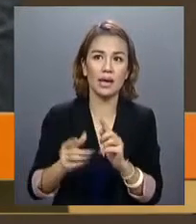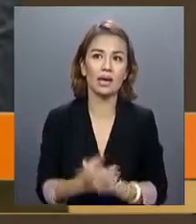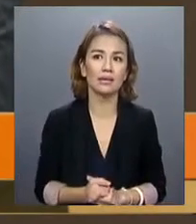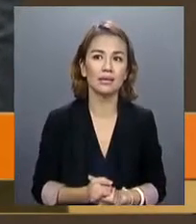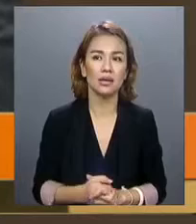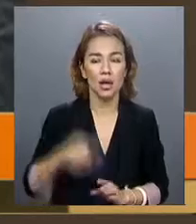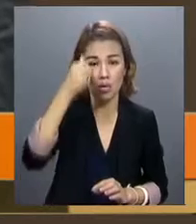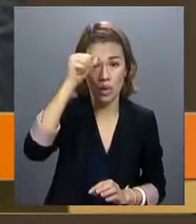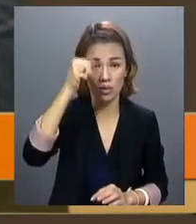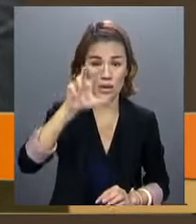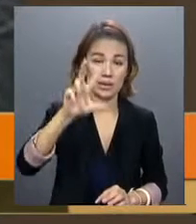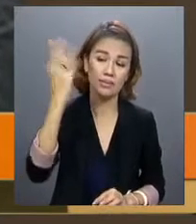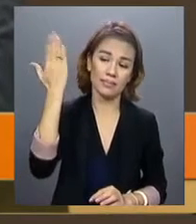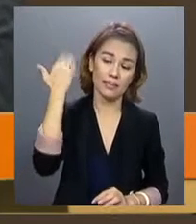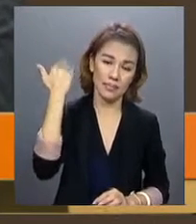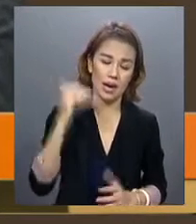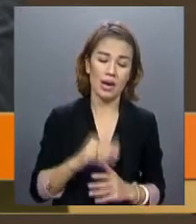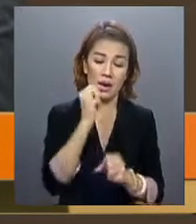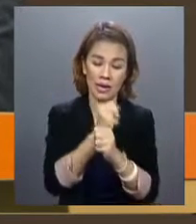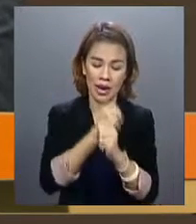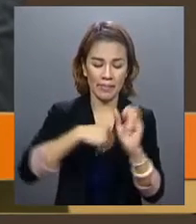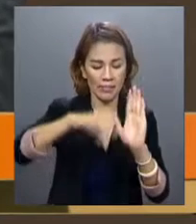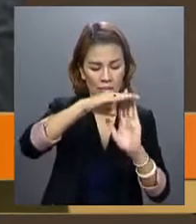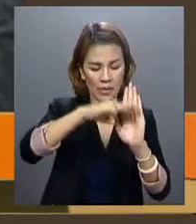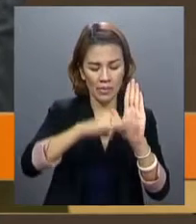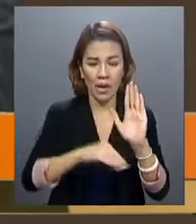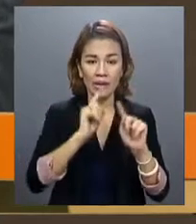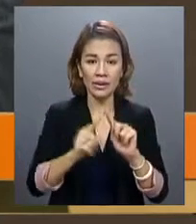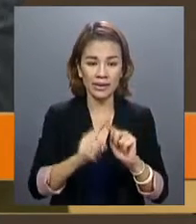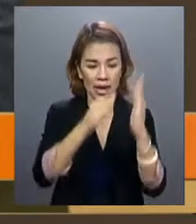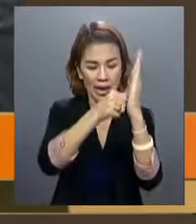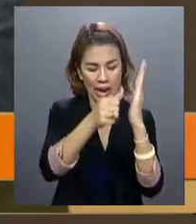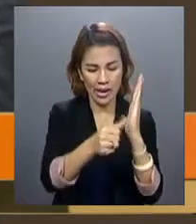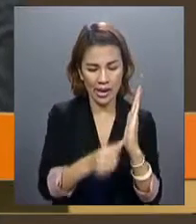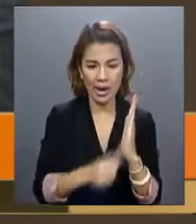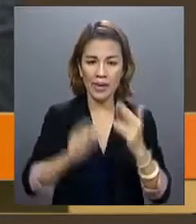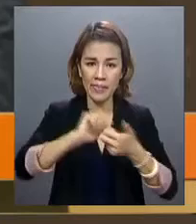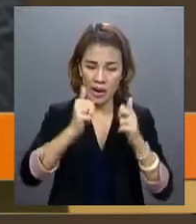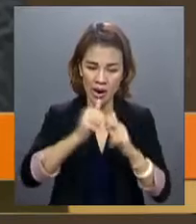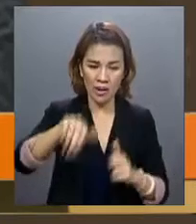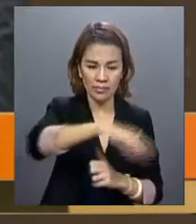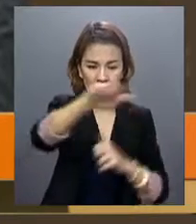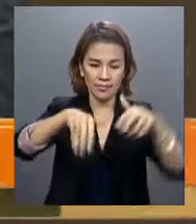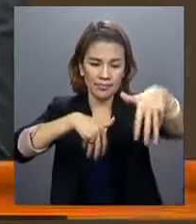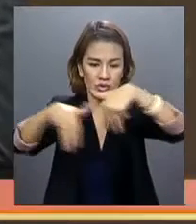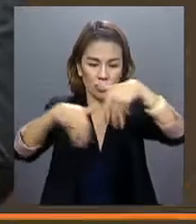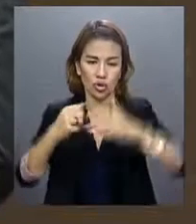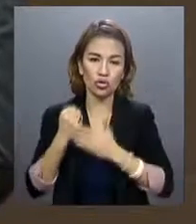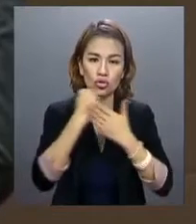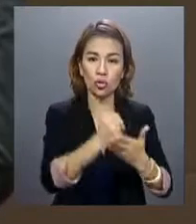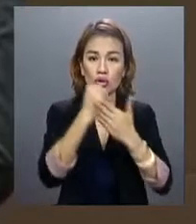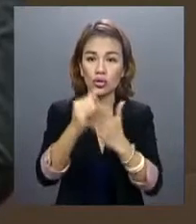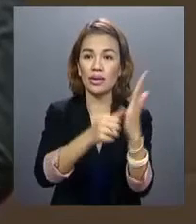นมีการดำเนินการเรื่องอะไรบ้างที่เป็นการแก้ไขปัญหาความเดือดร้อนของพี่น้องประชาชนแล้ว